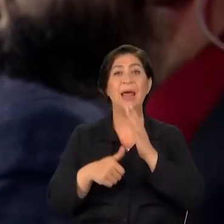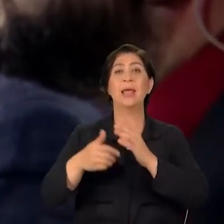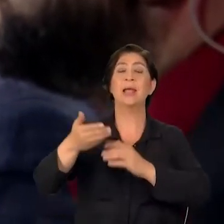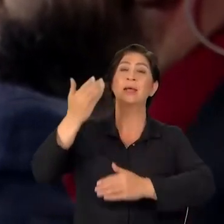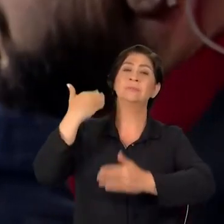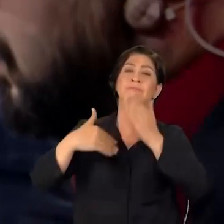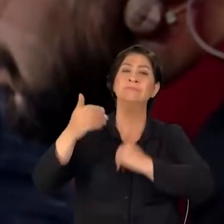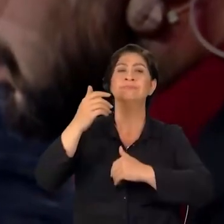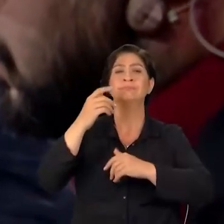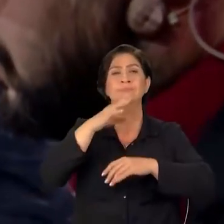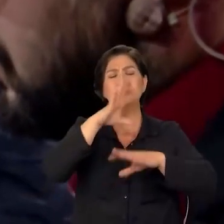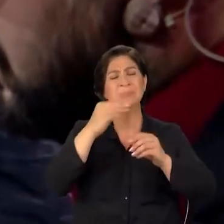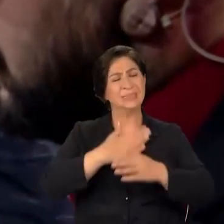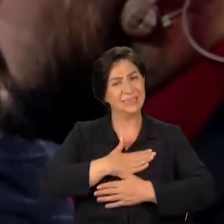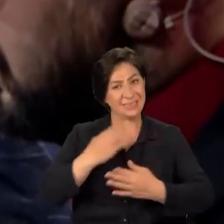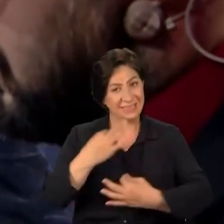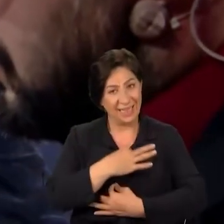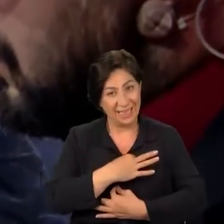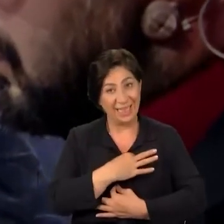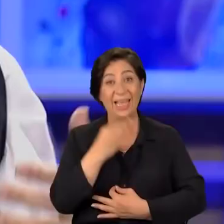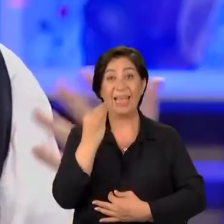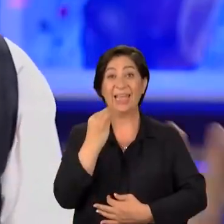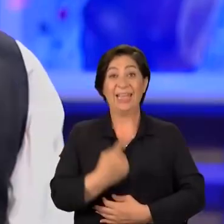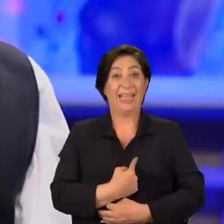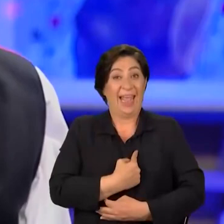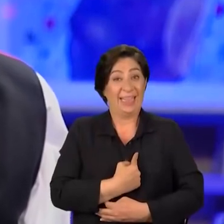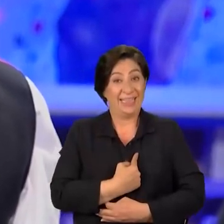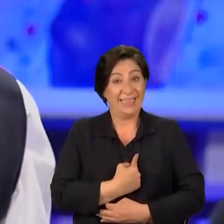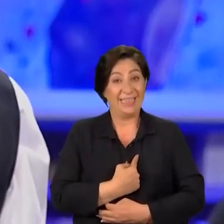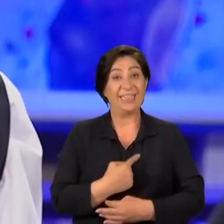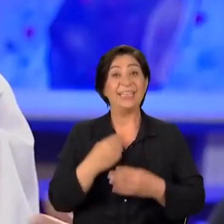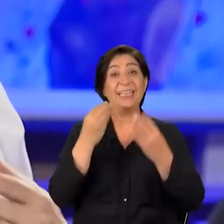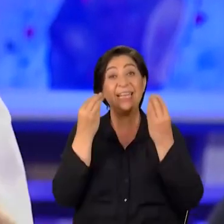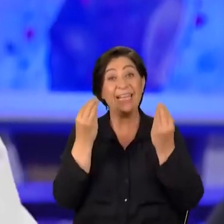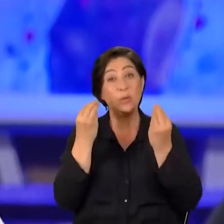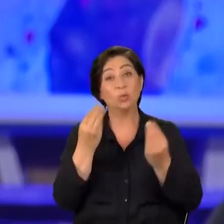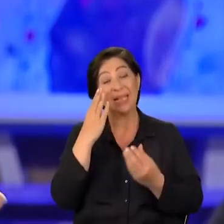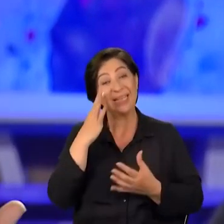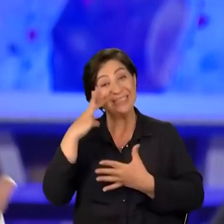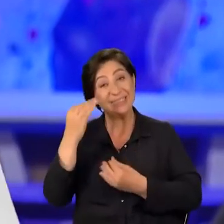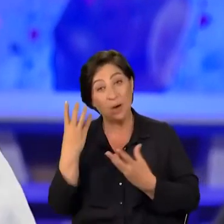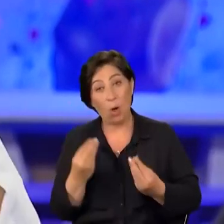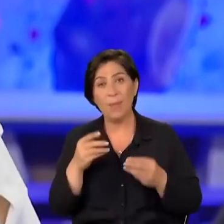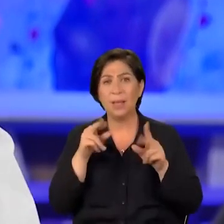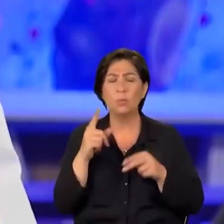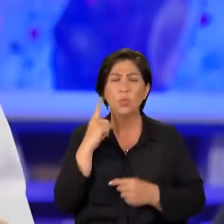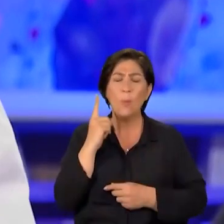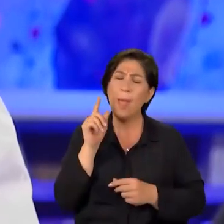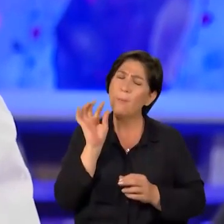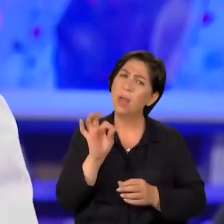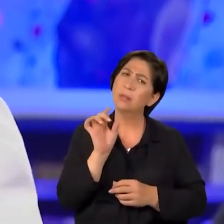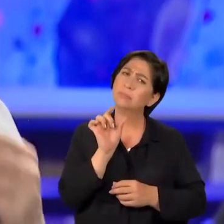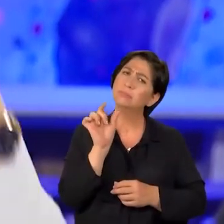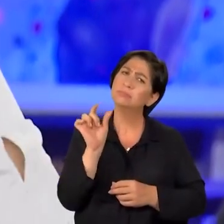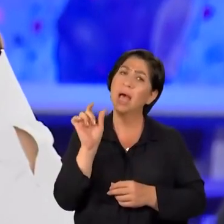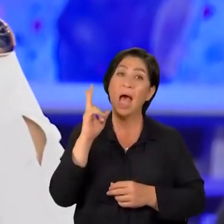tarihe ve kutsallara saygı, iyi niyet, iyi güzel insan olmak falan filan gibi şeyler